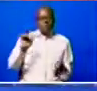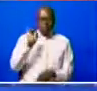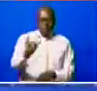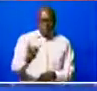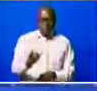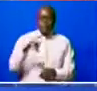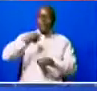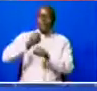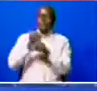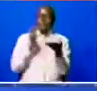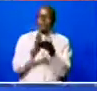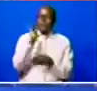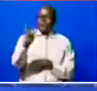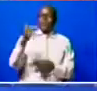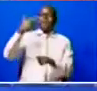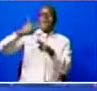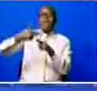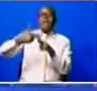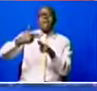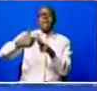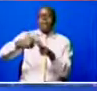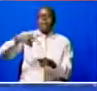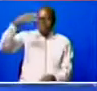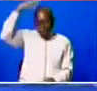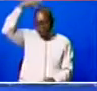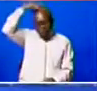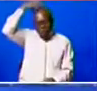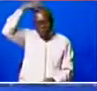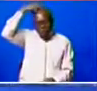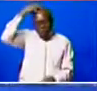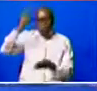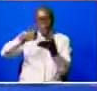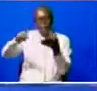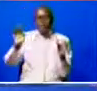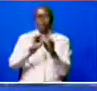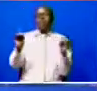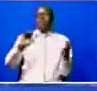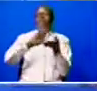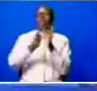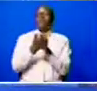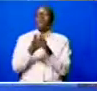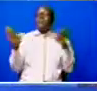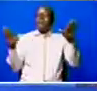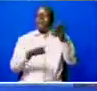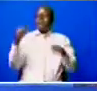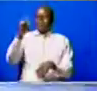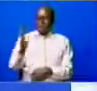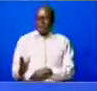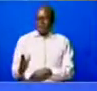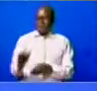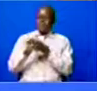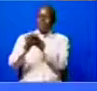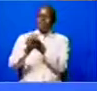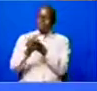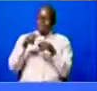tutahakikisha jina la Dr. Miguna haiwezi pita katika bunge la Nairobi. Jubilee is the one that is ruling the